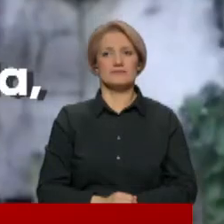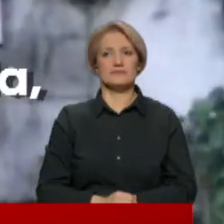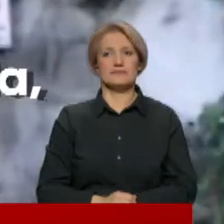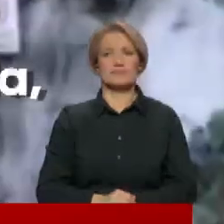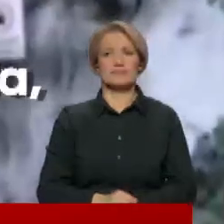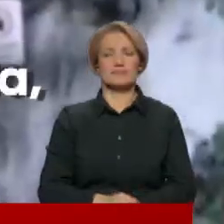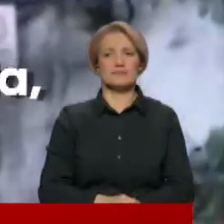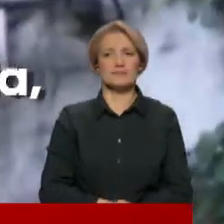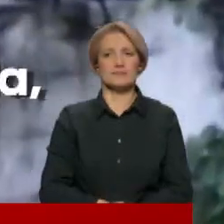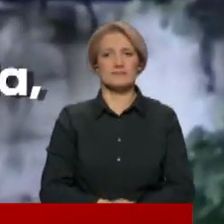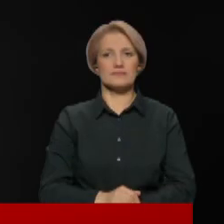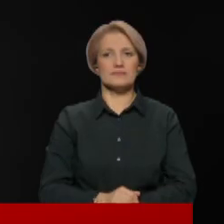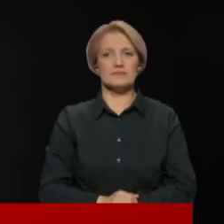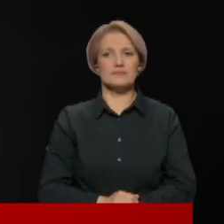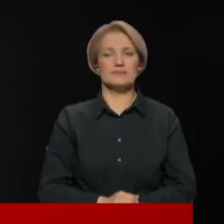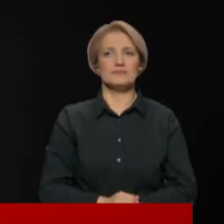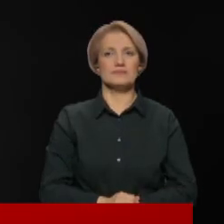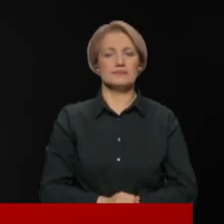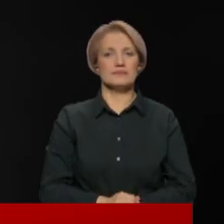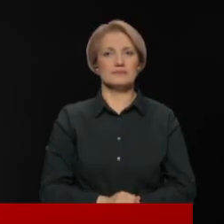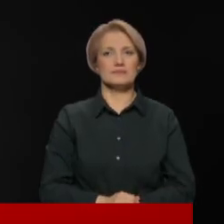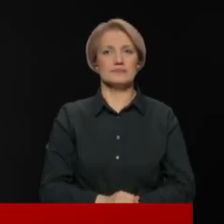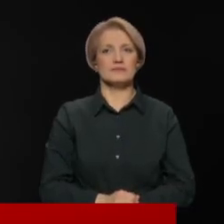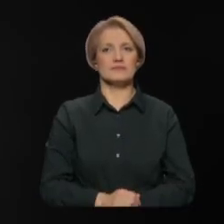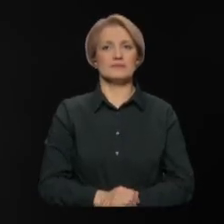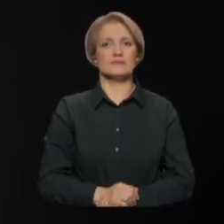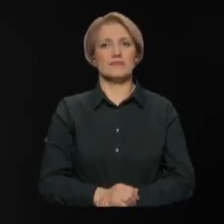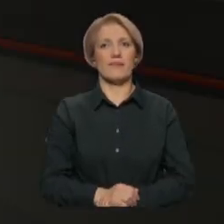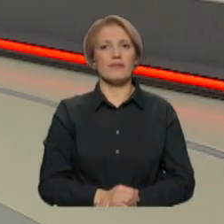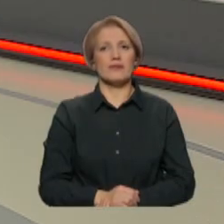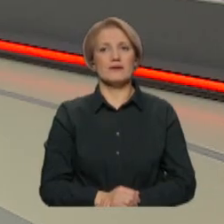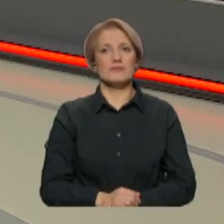cumhuriyeti saygıyla, sevgiyle onun izinde yürümeye devam ediyoruz.